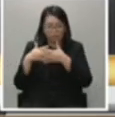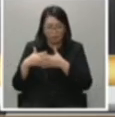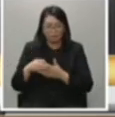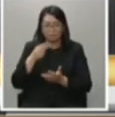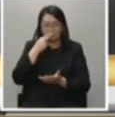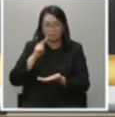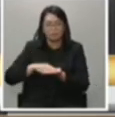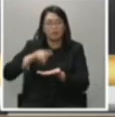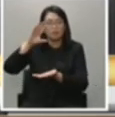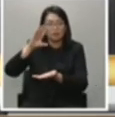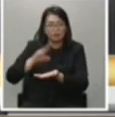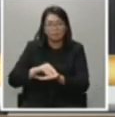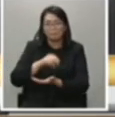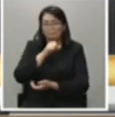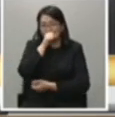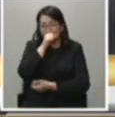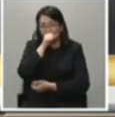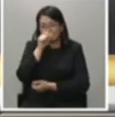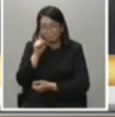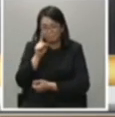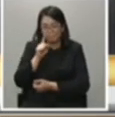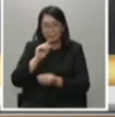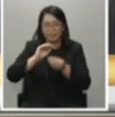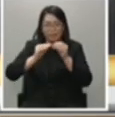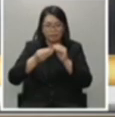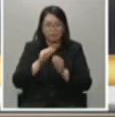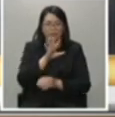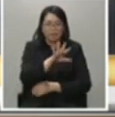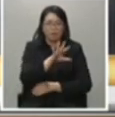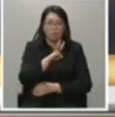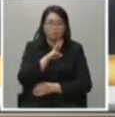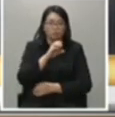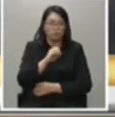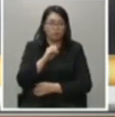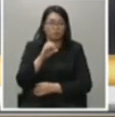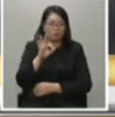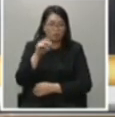บับค่ะเลขที่